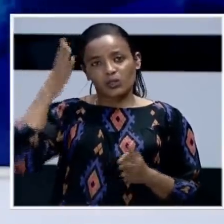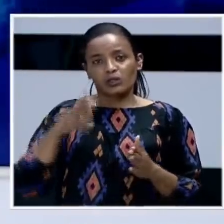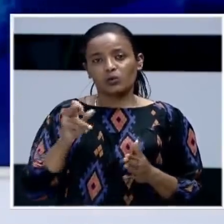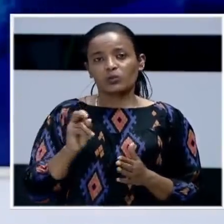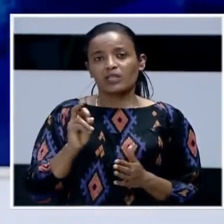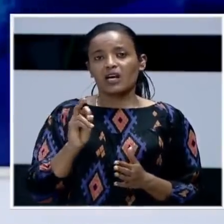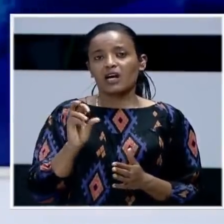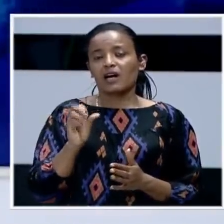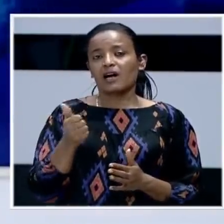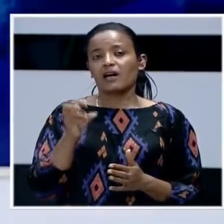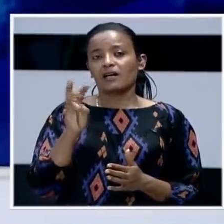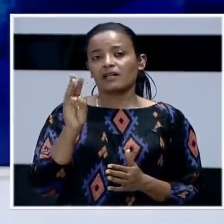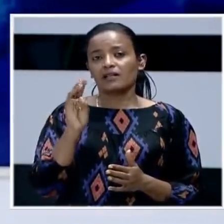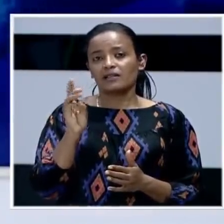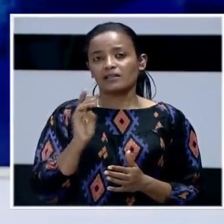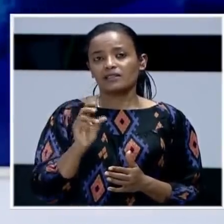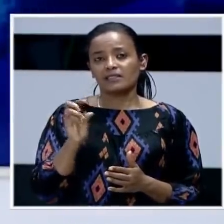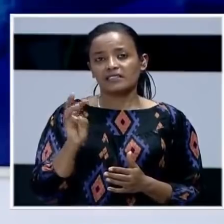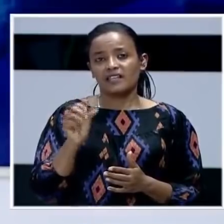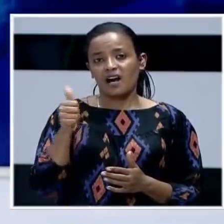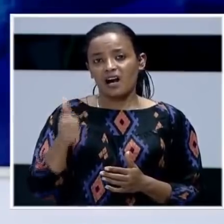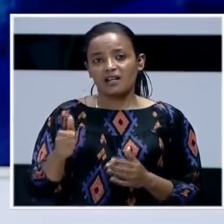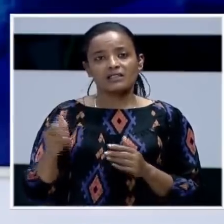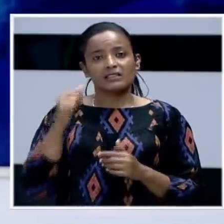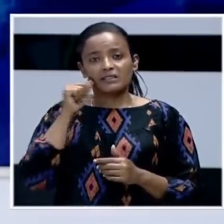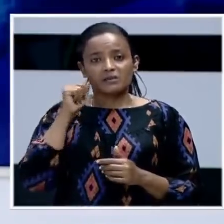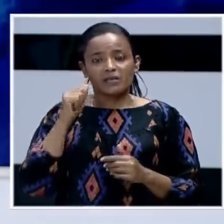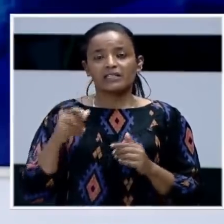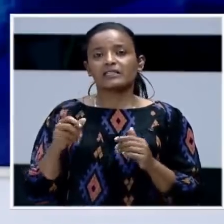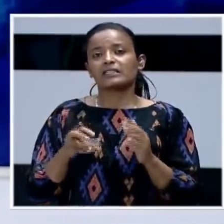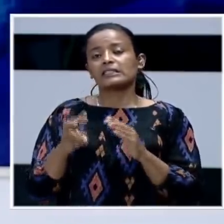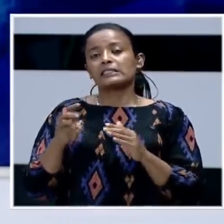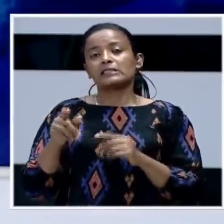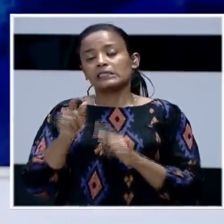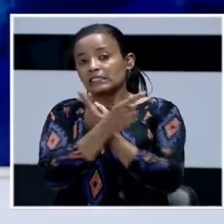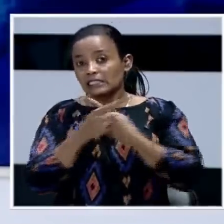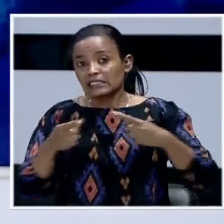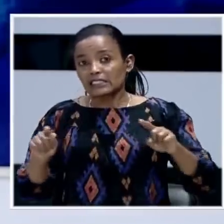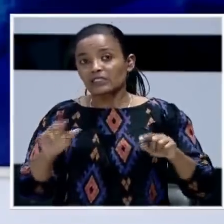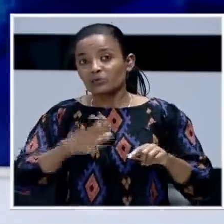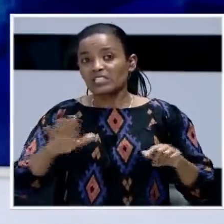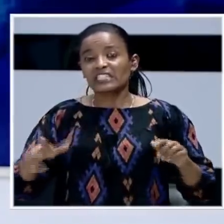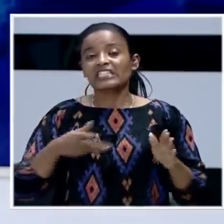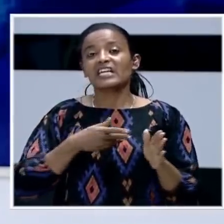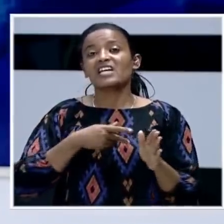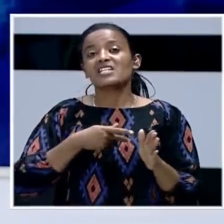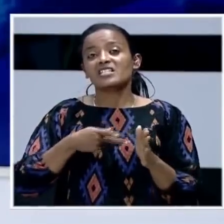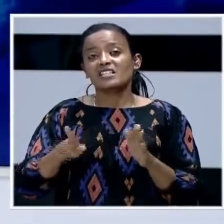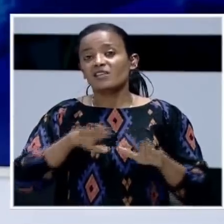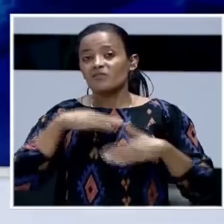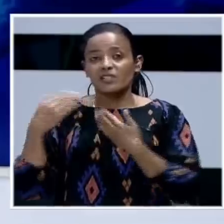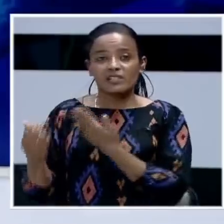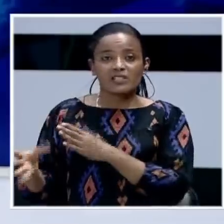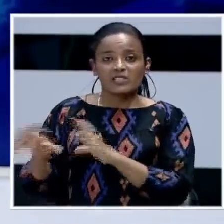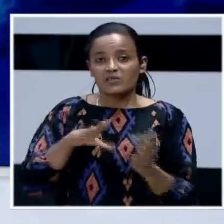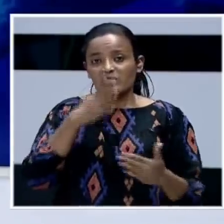وردا أحساءات مالي مأنت نزعنتن هنسات هزباو سرعتن بدقنا زي تخفل مسواتن زي فساسة دامن